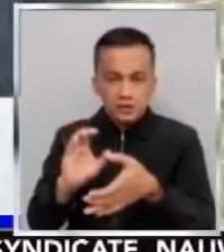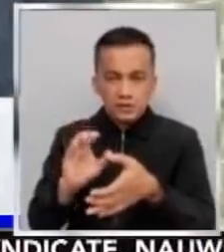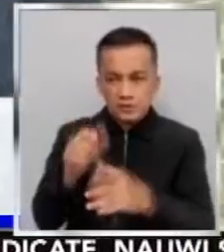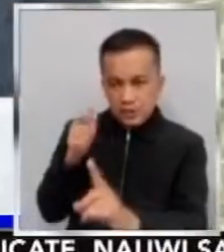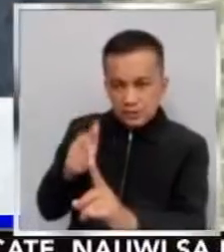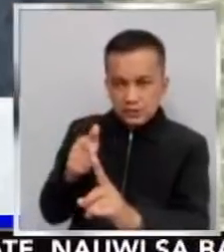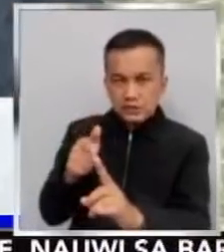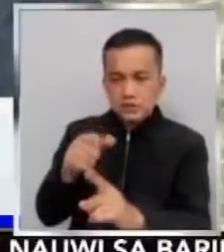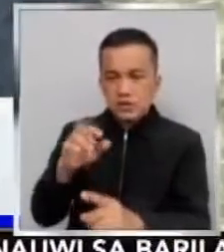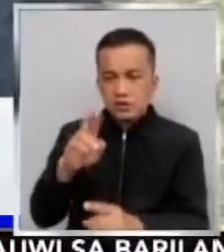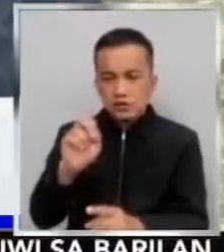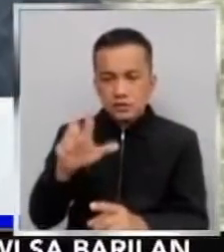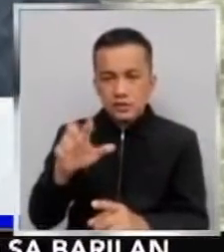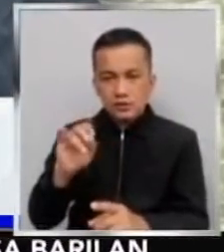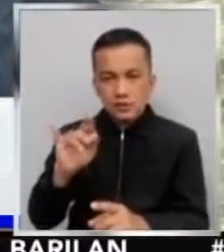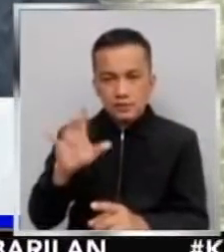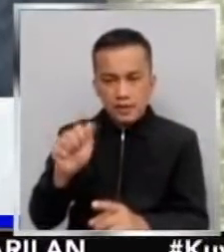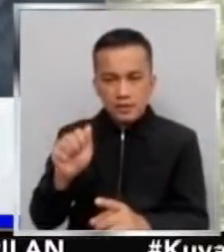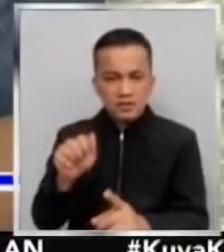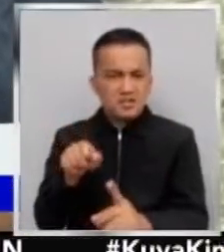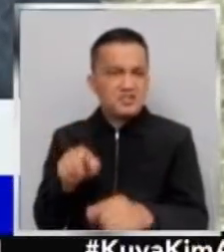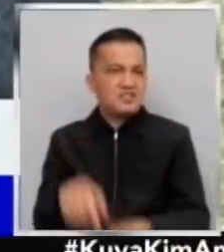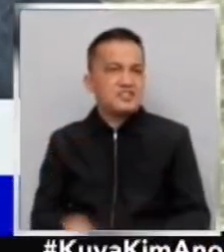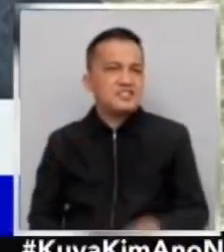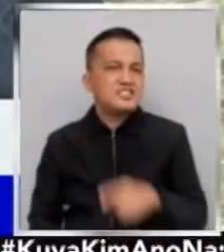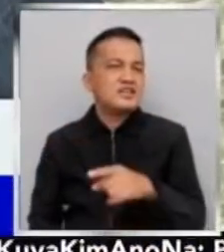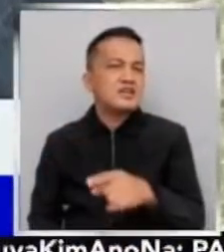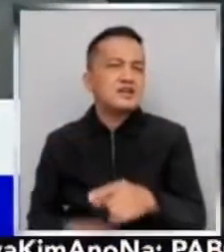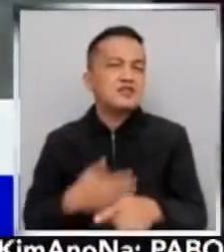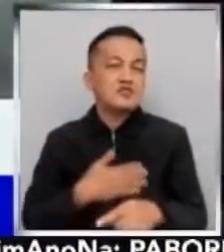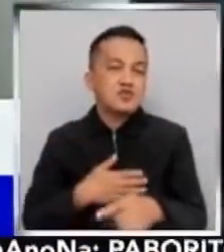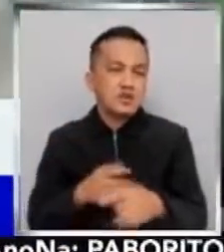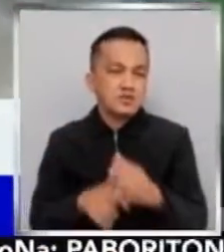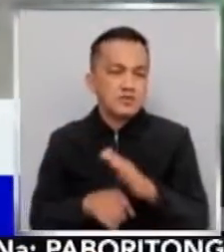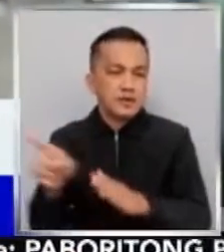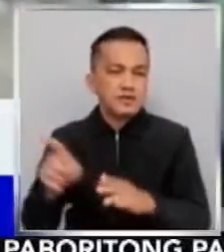Actually, ma'am, gusto niya tumakas. Siyempre, ma'am, nasubdued agad siya ng mga tao natin.